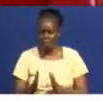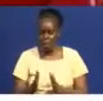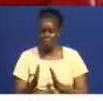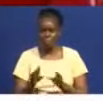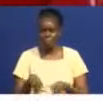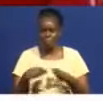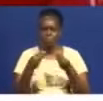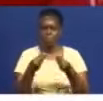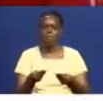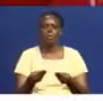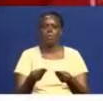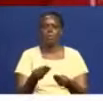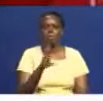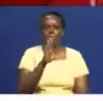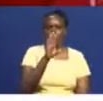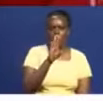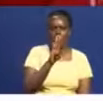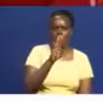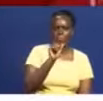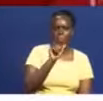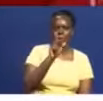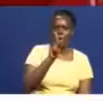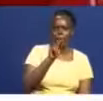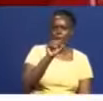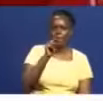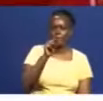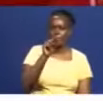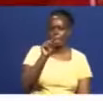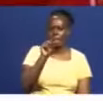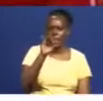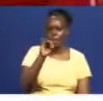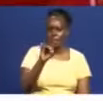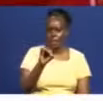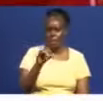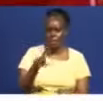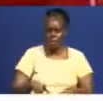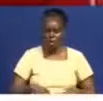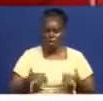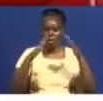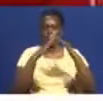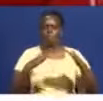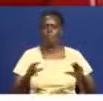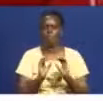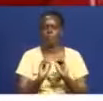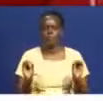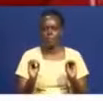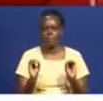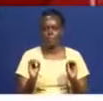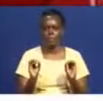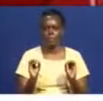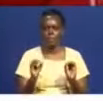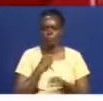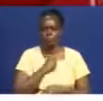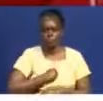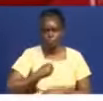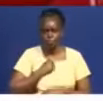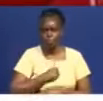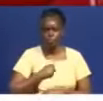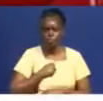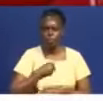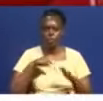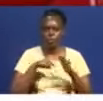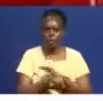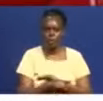ambaye alikuwa mkaazi wa Bakstani ambaye amerejeshwa kukaa katika hizo nyumba, be speaker. Ni jambo la kusikitisha, be